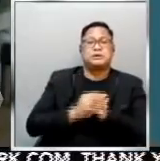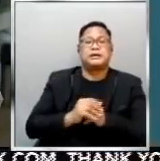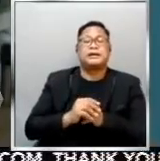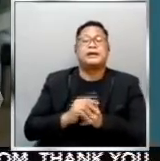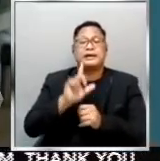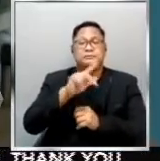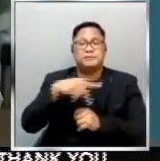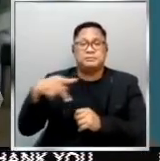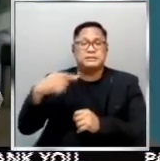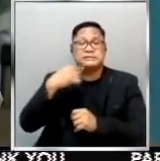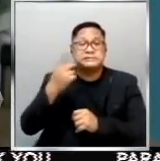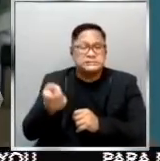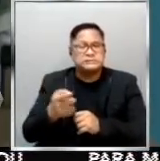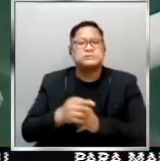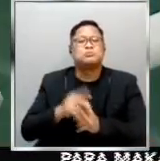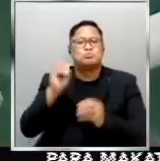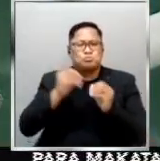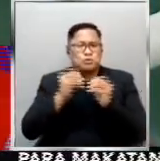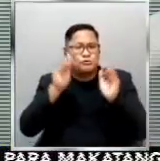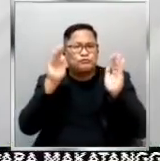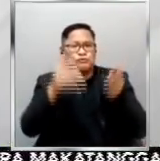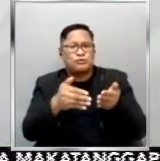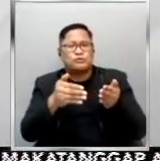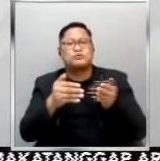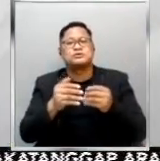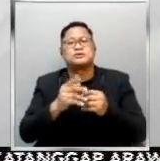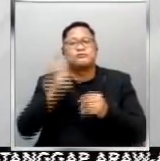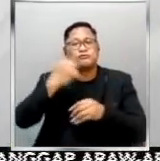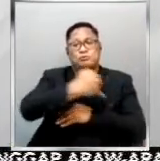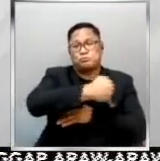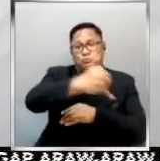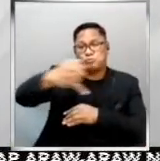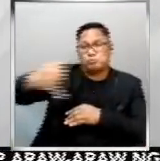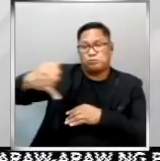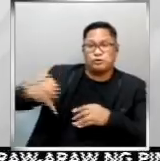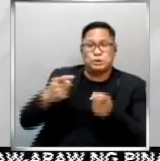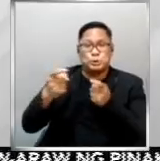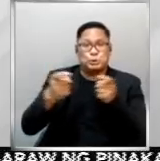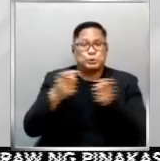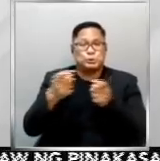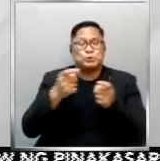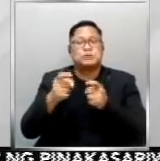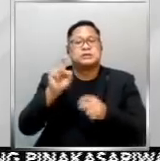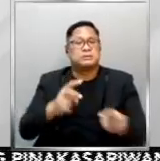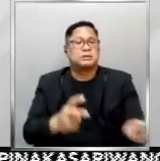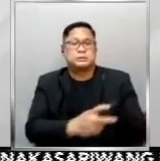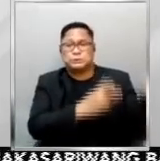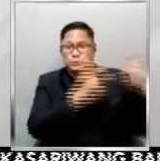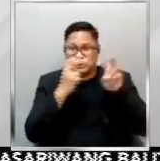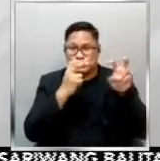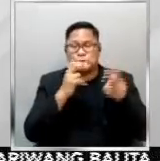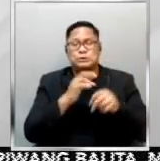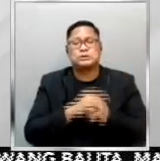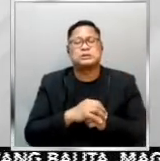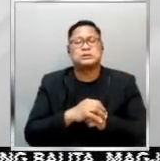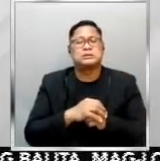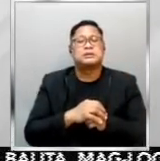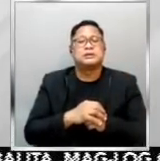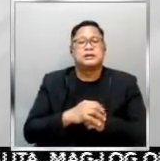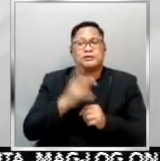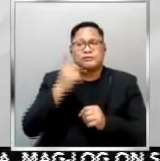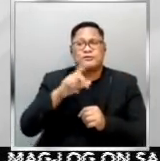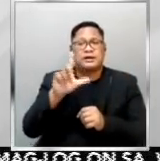mas tututukan daw nila ang border control. Kailangan higpitan na ulit yung pagpak ng mga LSIS at